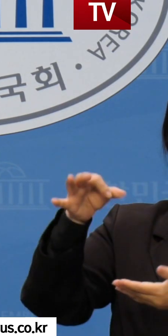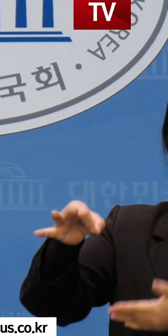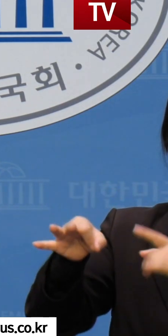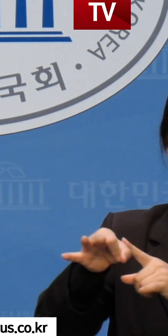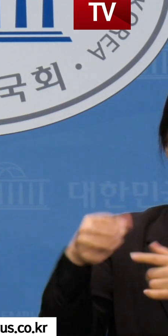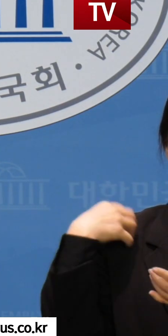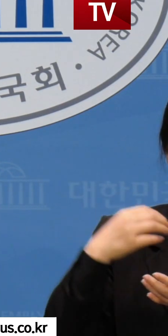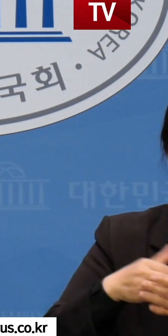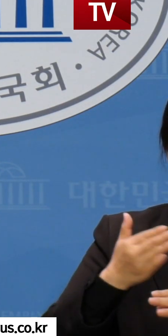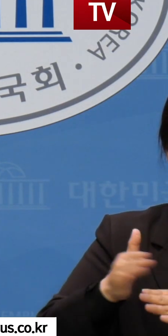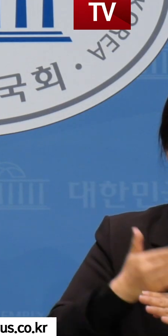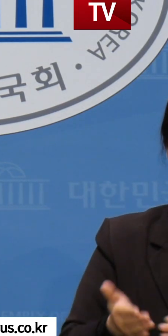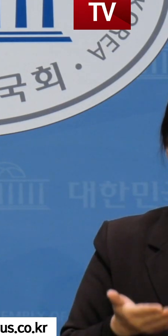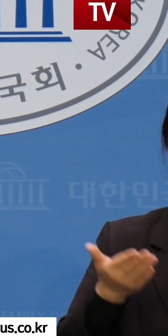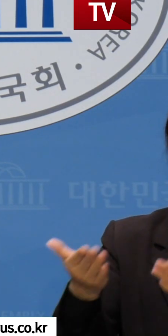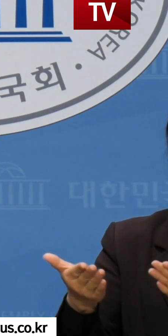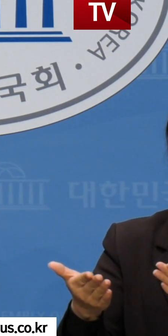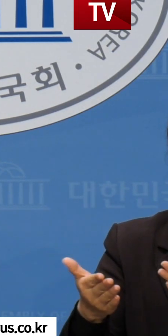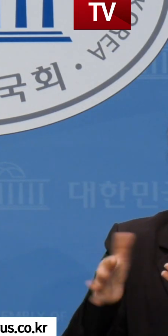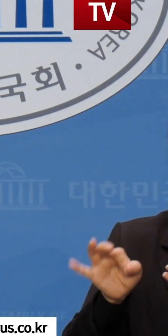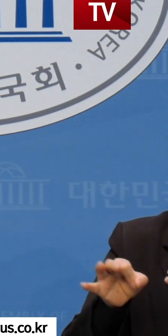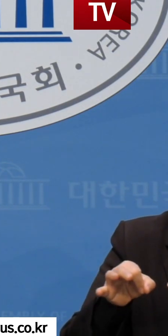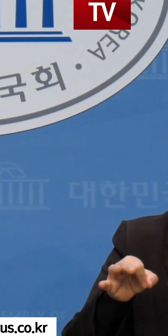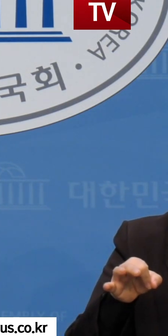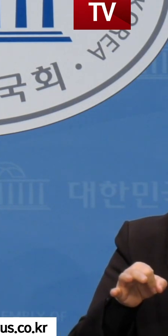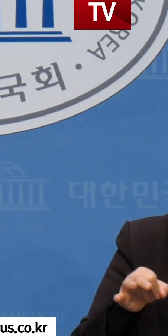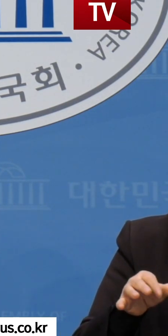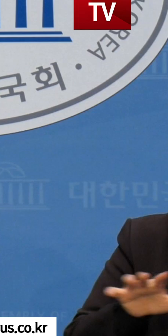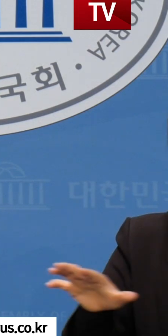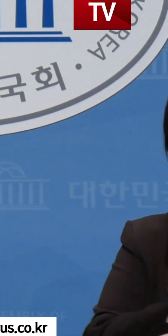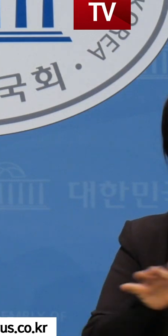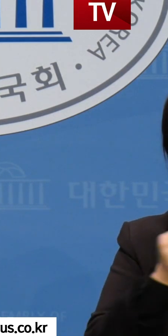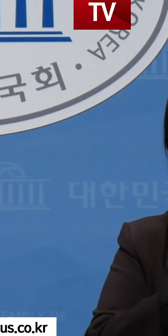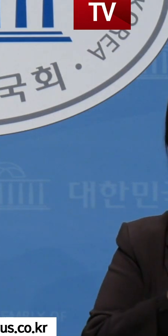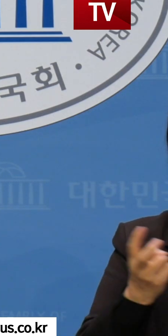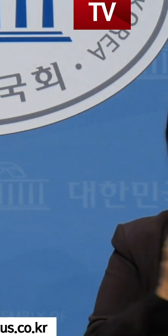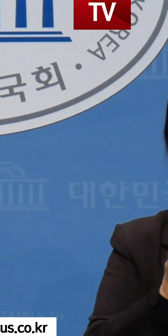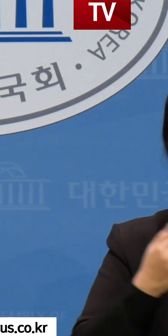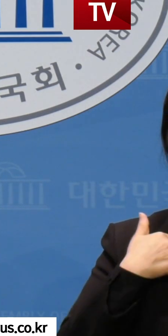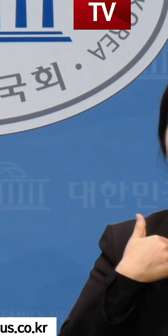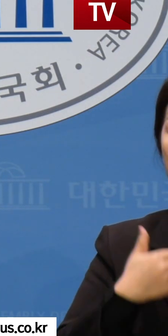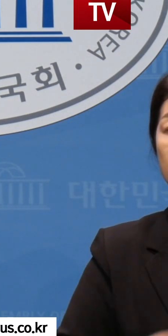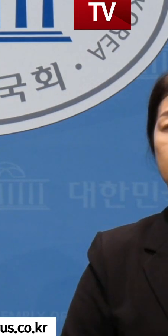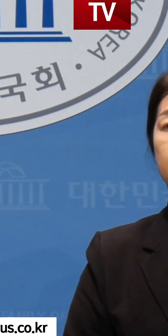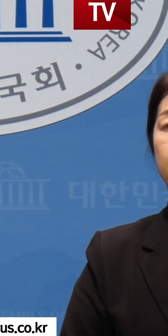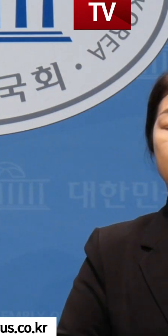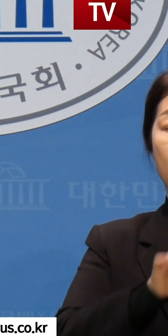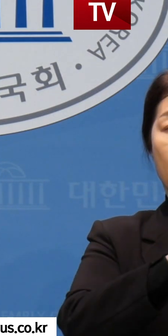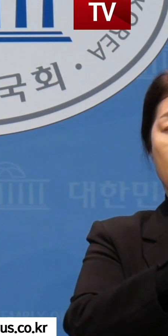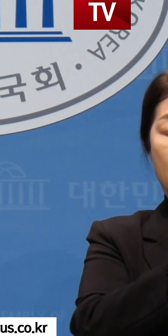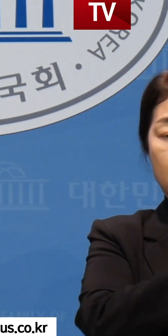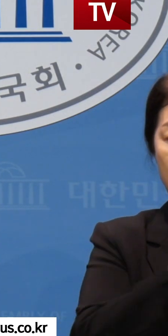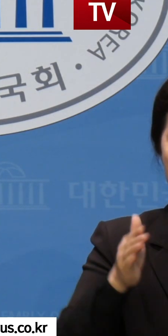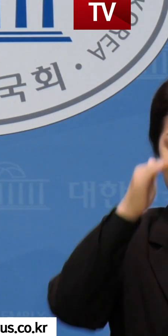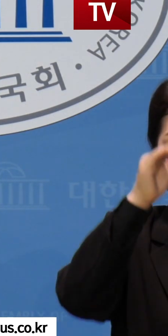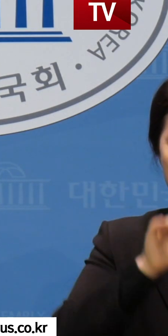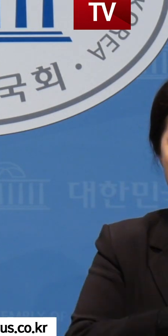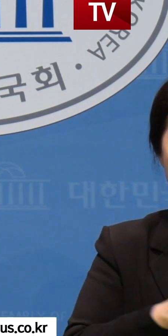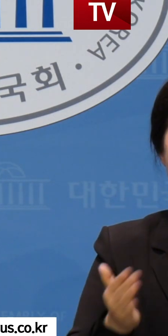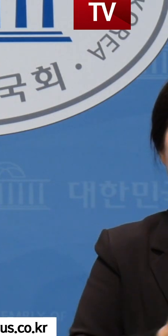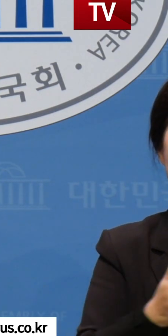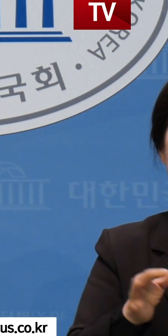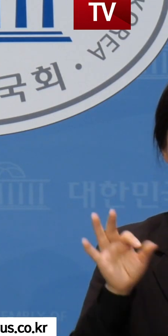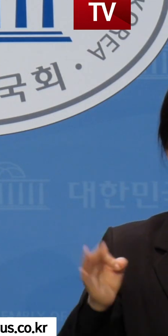민간 자금을 참여토록 하여 자금을 회수해야 합니다. 여섯째, 정리 과정에서 부실 금융기관이 발생할